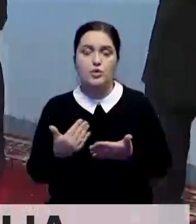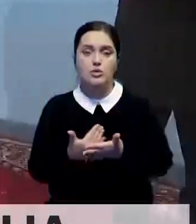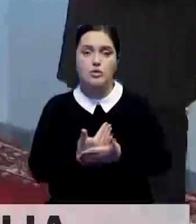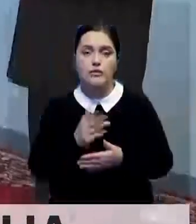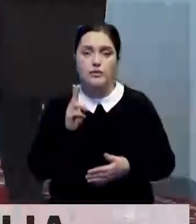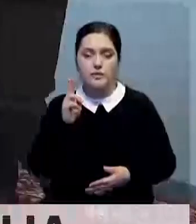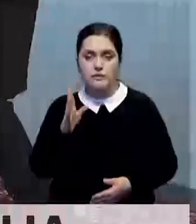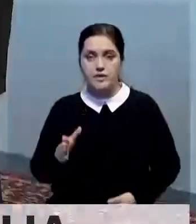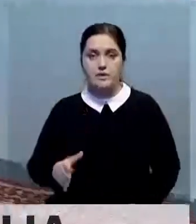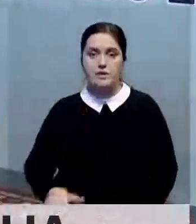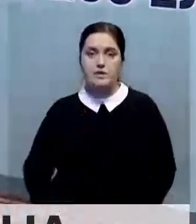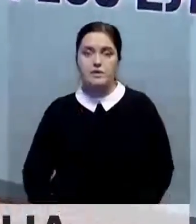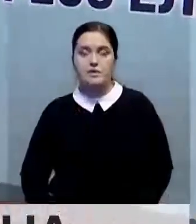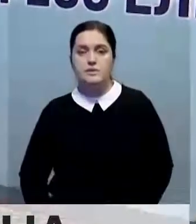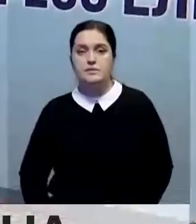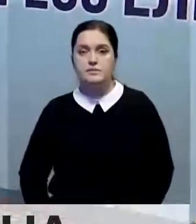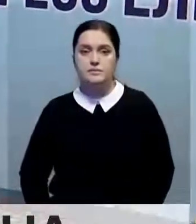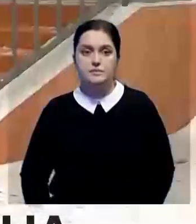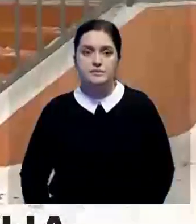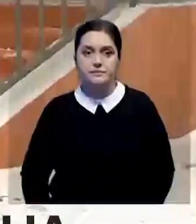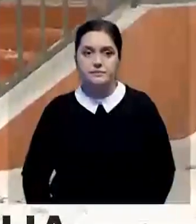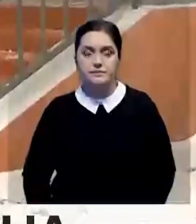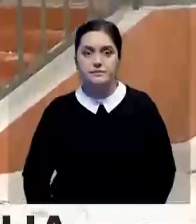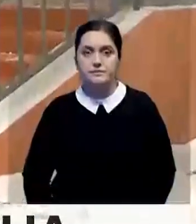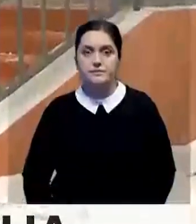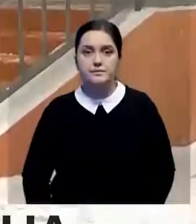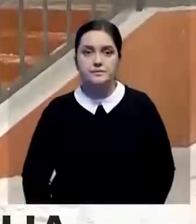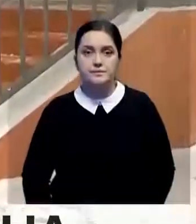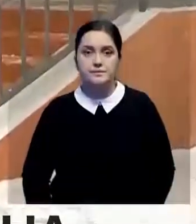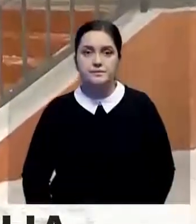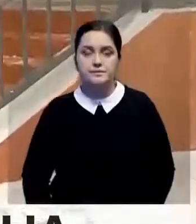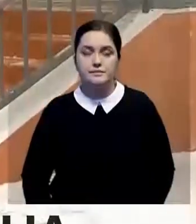почти 100 акмолинцам. Аслан Абуталипов, Виктор Полянный, Кокшетау, Хабар 24.